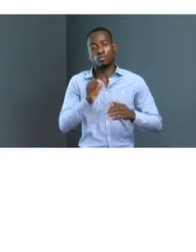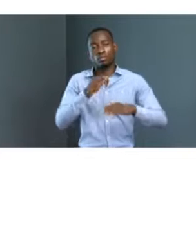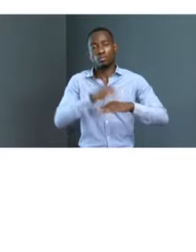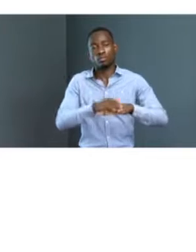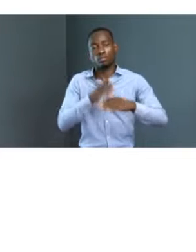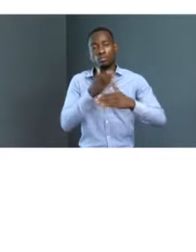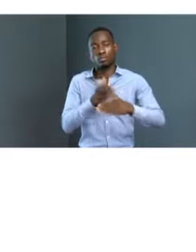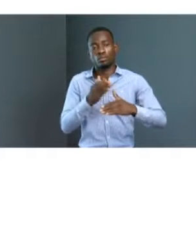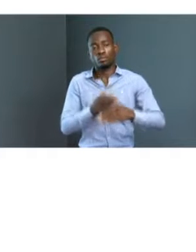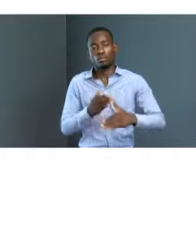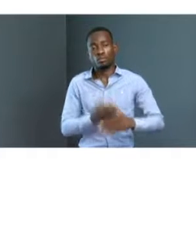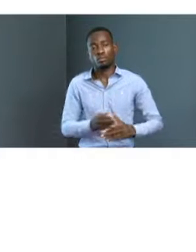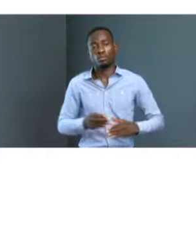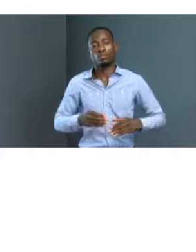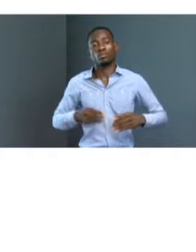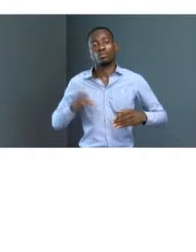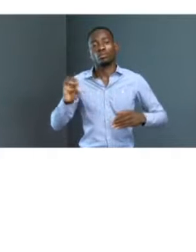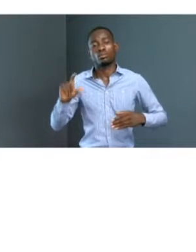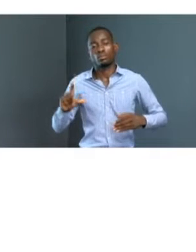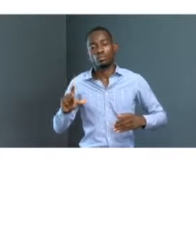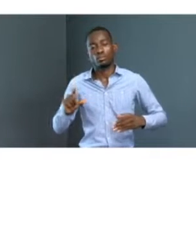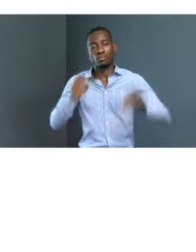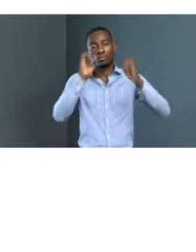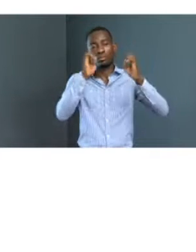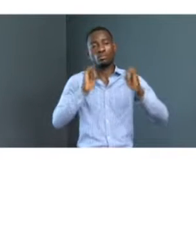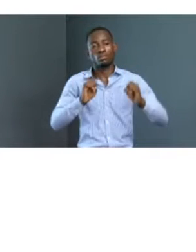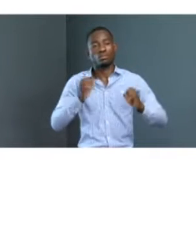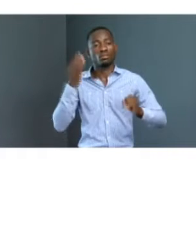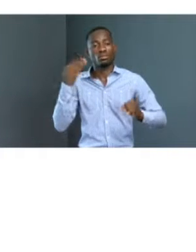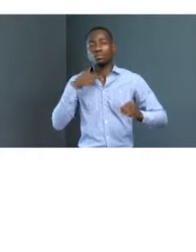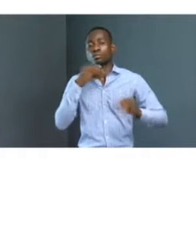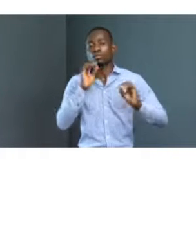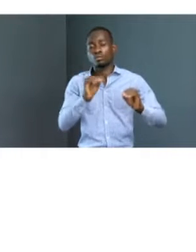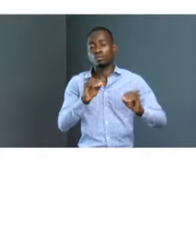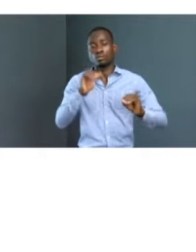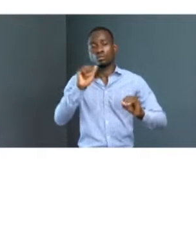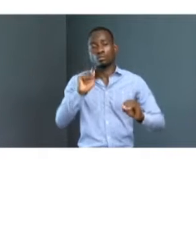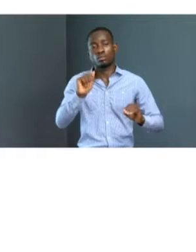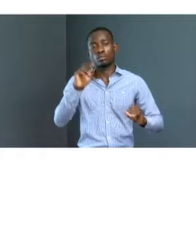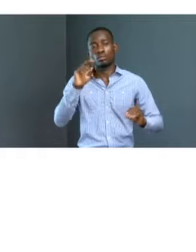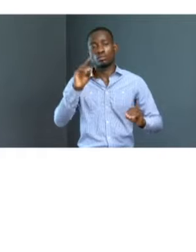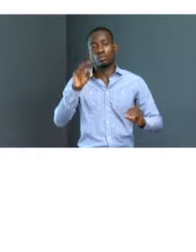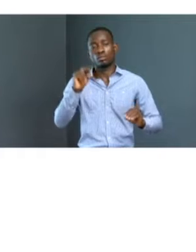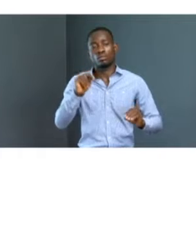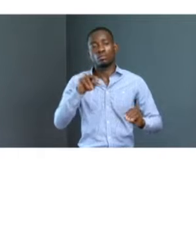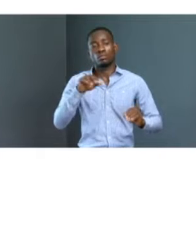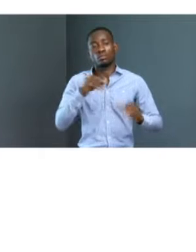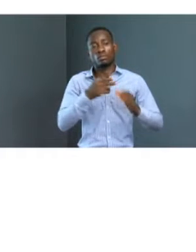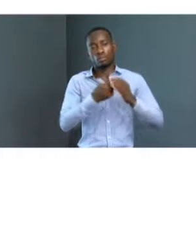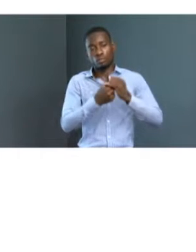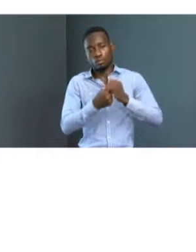Le professeur vous avait dit que l'ADN se duplique ou se dédouble lors de